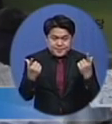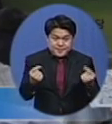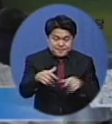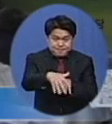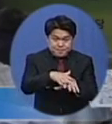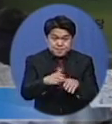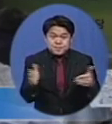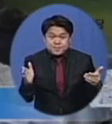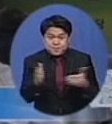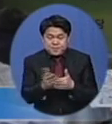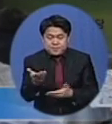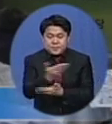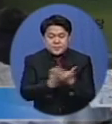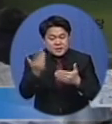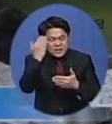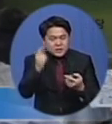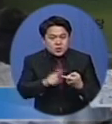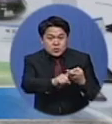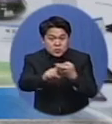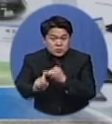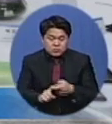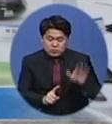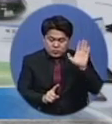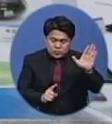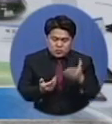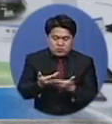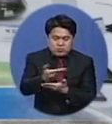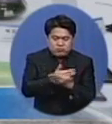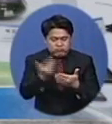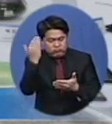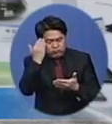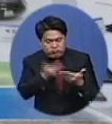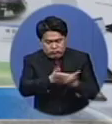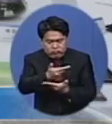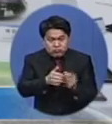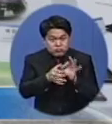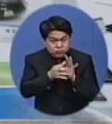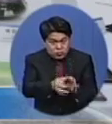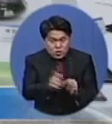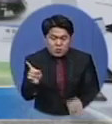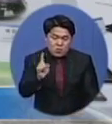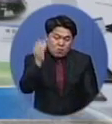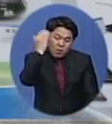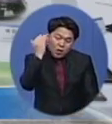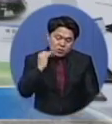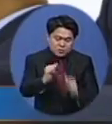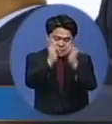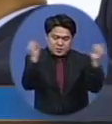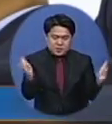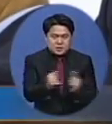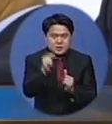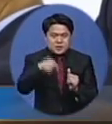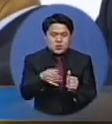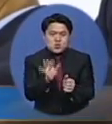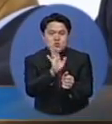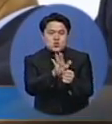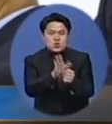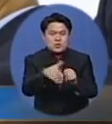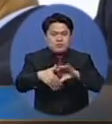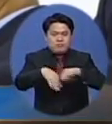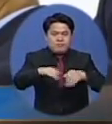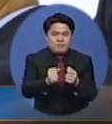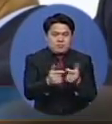조직한 나눔 지식 네트워크는 앞으로 나눔 지식을 교류하며 한국 사회의 기부 문화 활성화를 위한